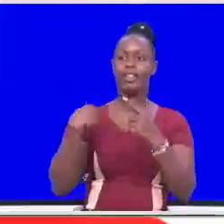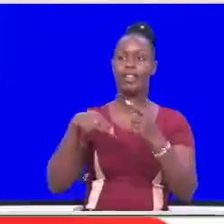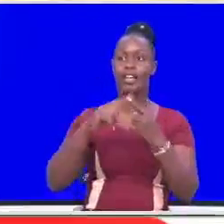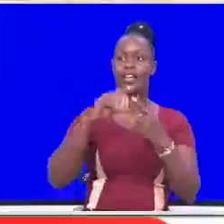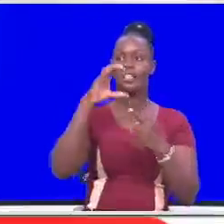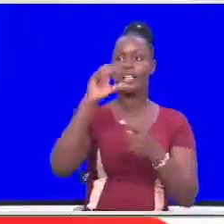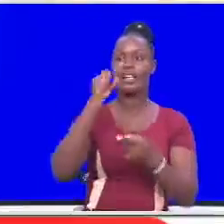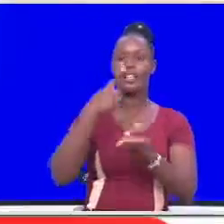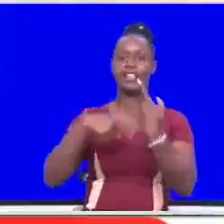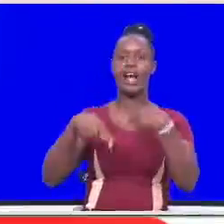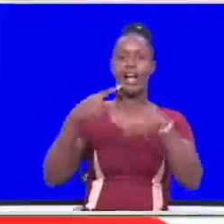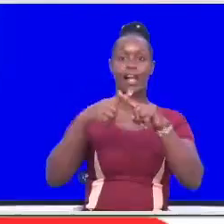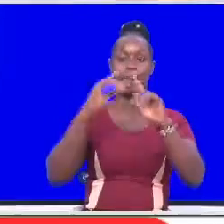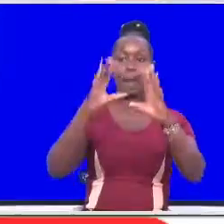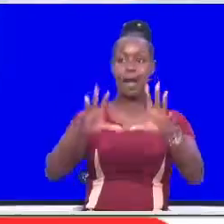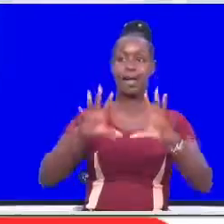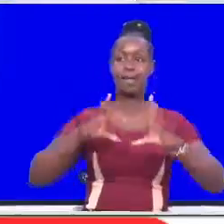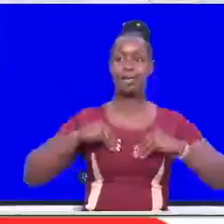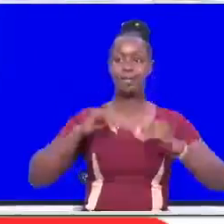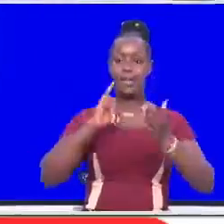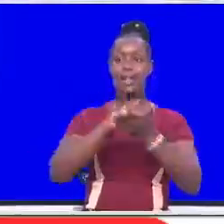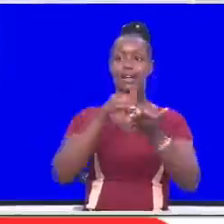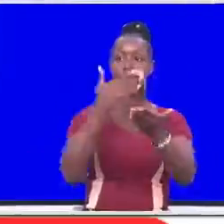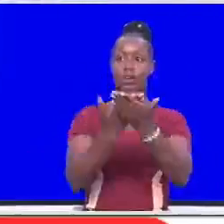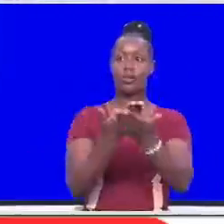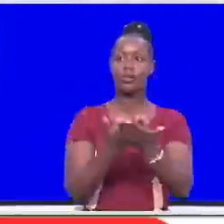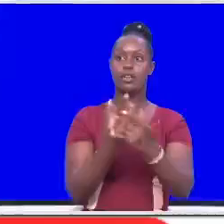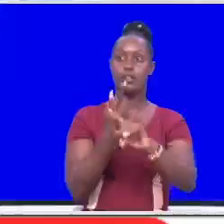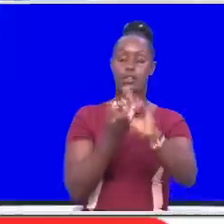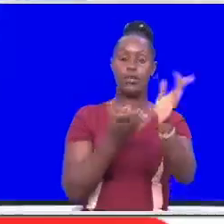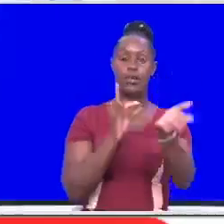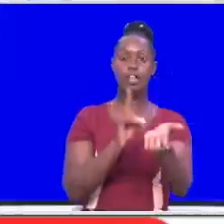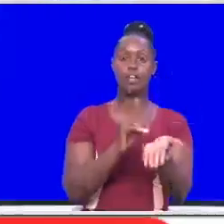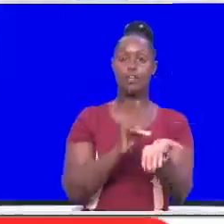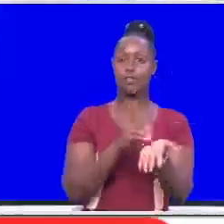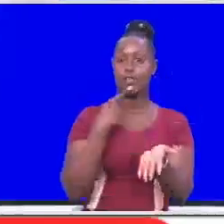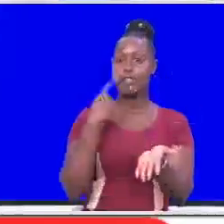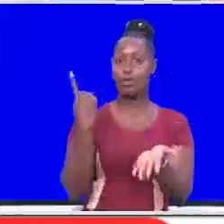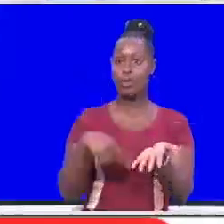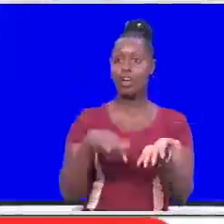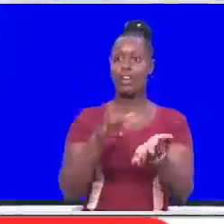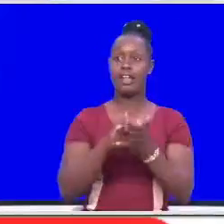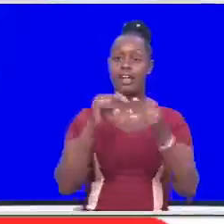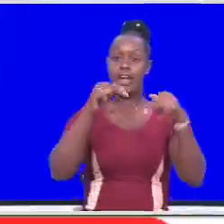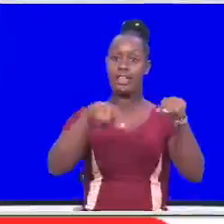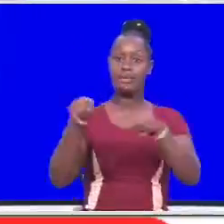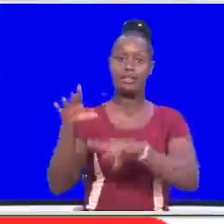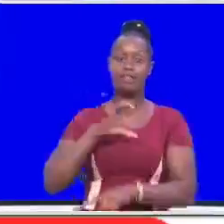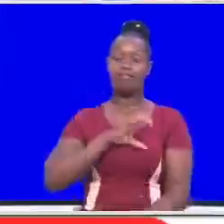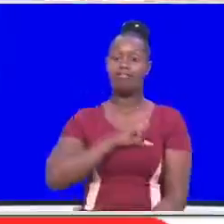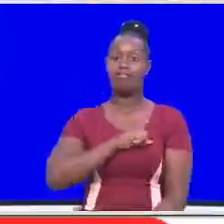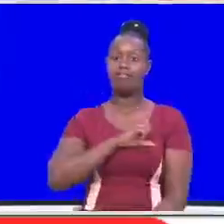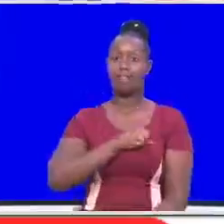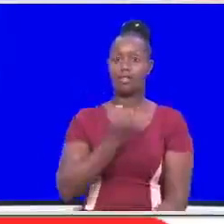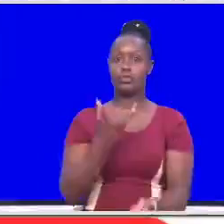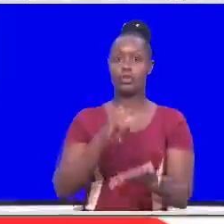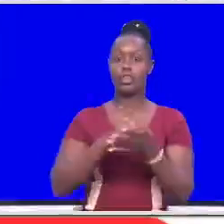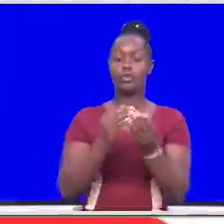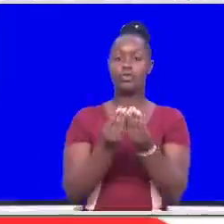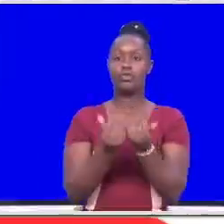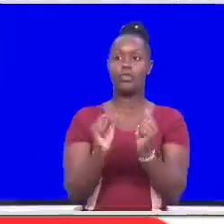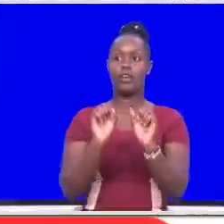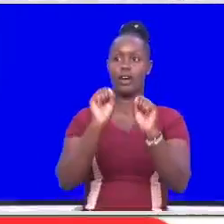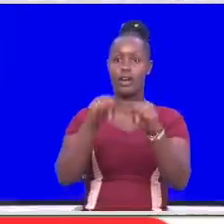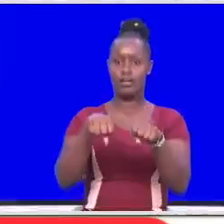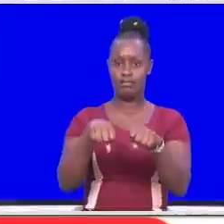na kulipokea ombi hilo. Ujumbe wake kwa madaktari hao ukiwa ni wawe na subra ili ombi lao liweze kushughulikiwa. What